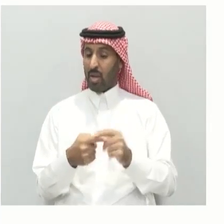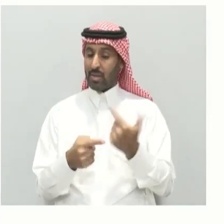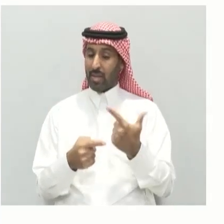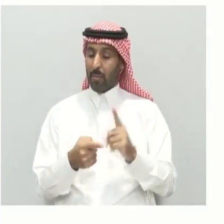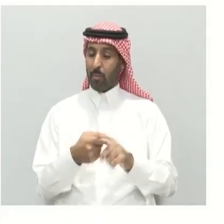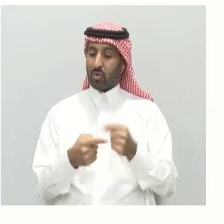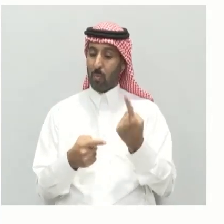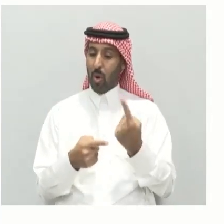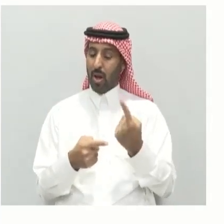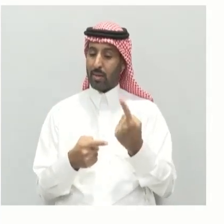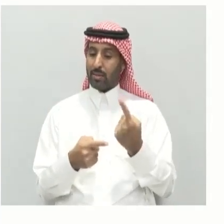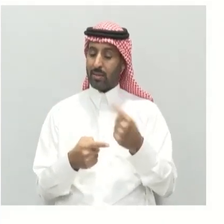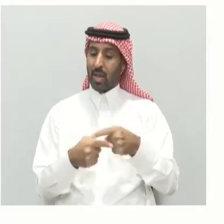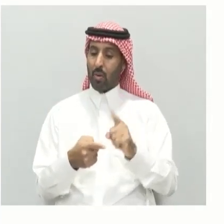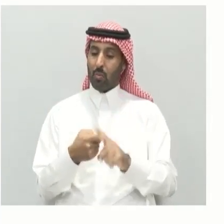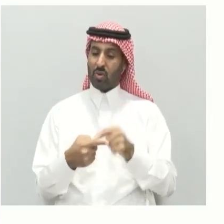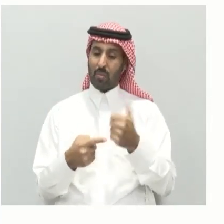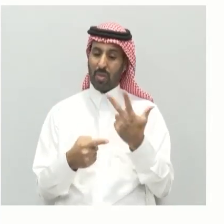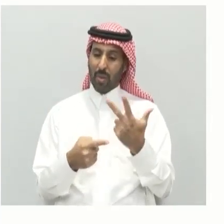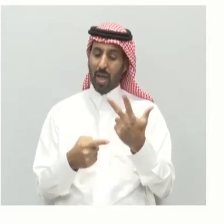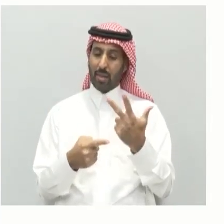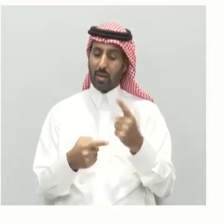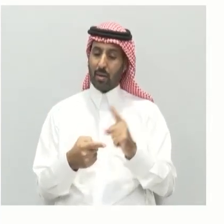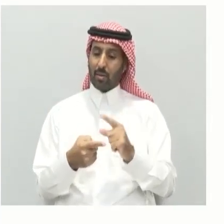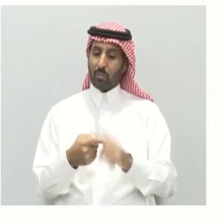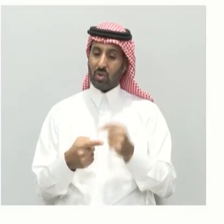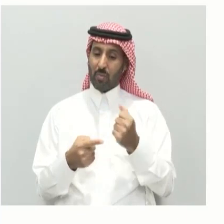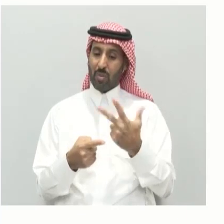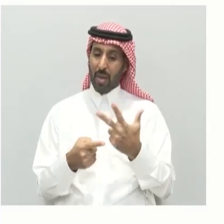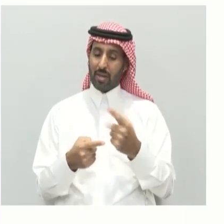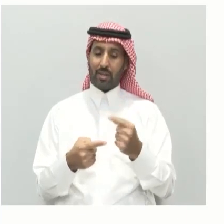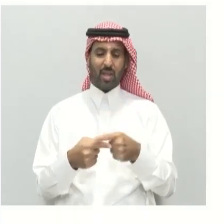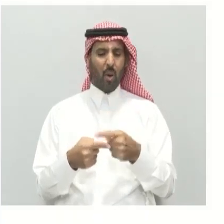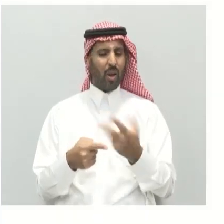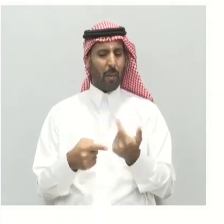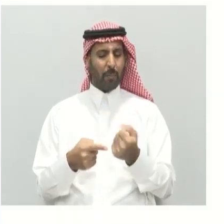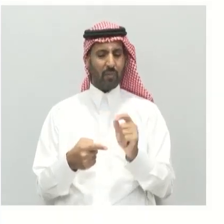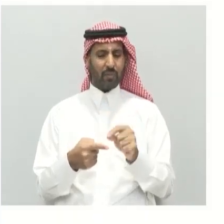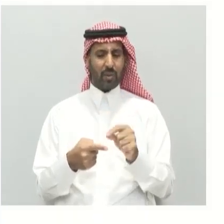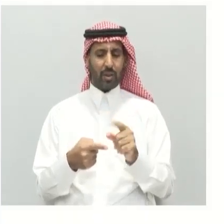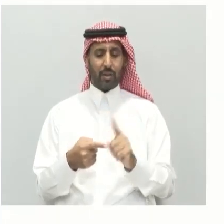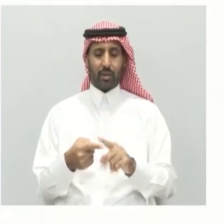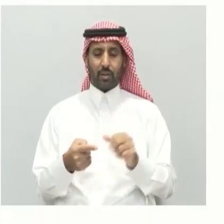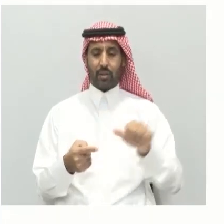واح يساوي موجب ث موجب ث وسالب ث يساوي صفر اذا اجابتي الصحيحه هي ايش هي